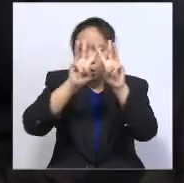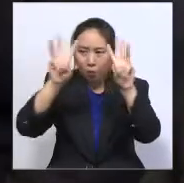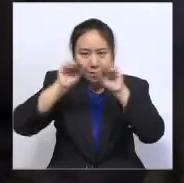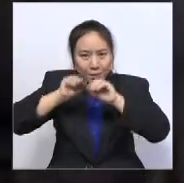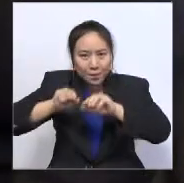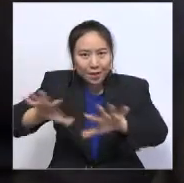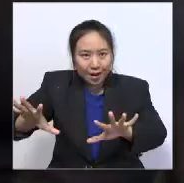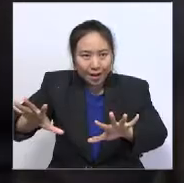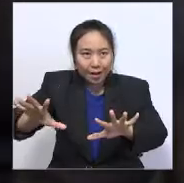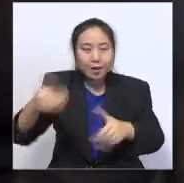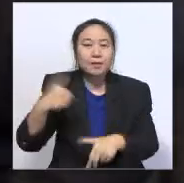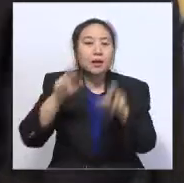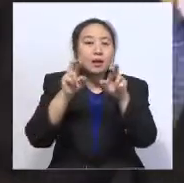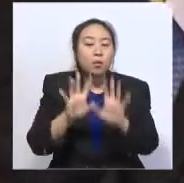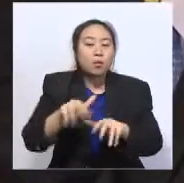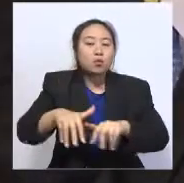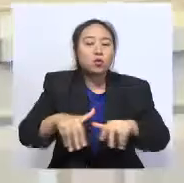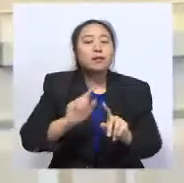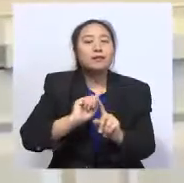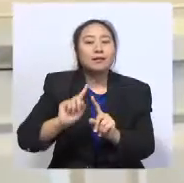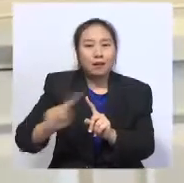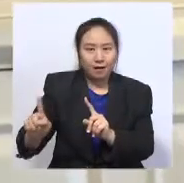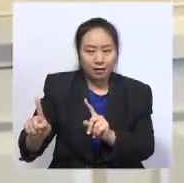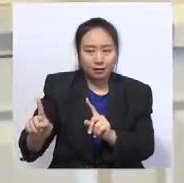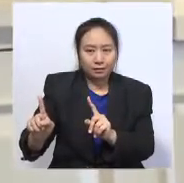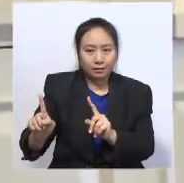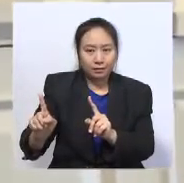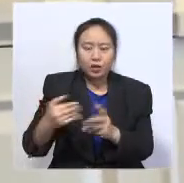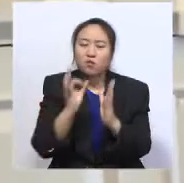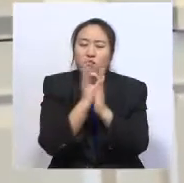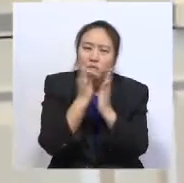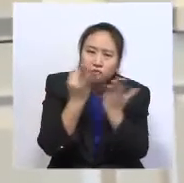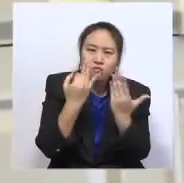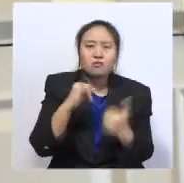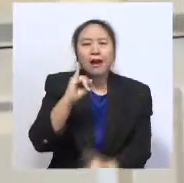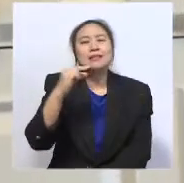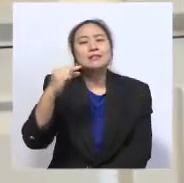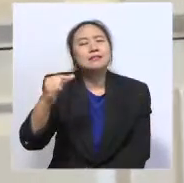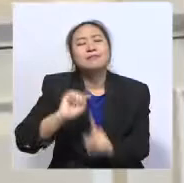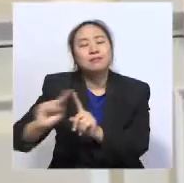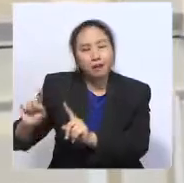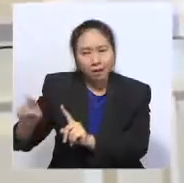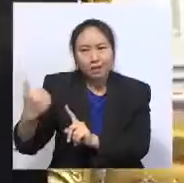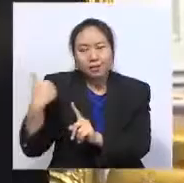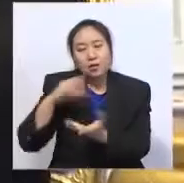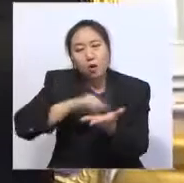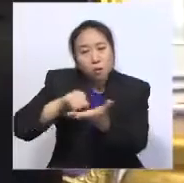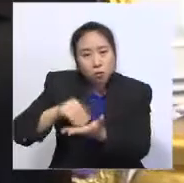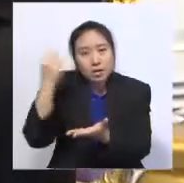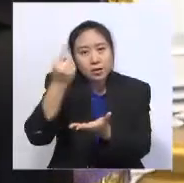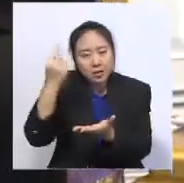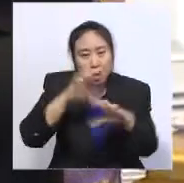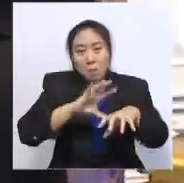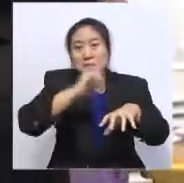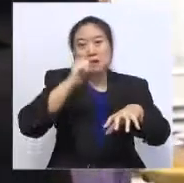น์นะครับแล้วก็ในระบบของชุมชนออนไลน์ต่างๆหรือว่าFacebook Instagram ประมาณนี้นะครับเป็นข้อมูลทางการท่องเที่ยวเมืองร